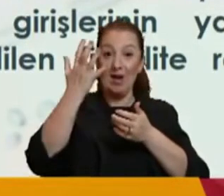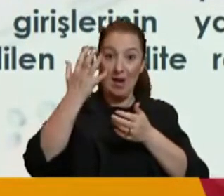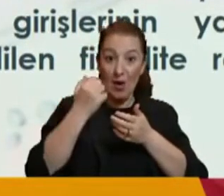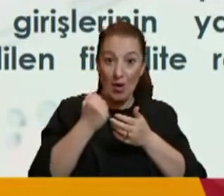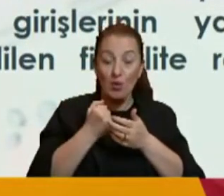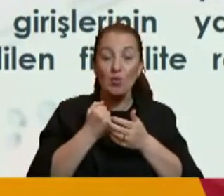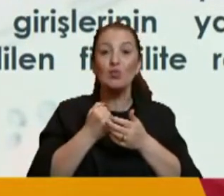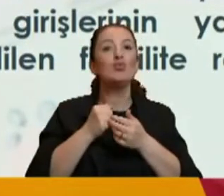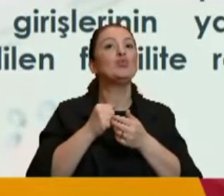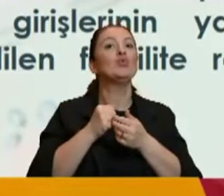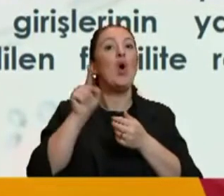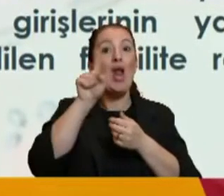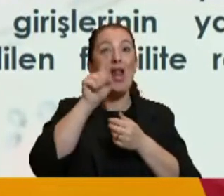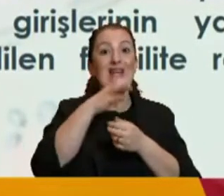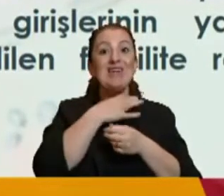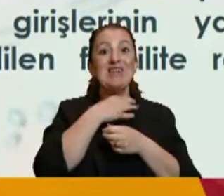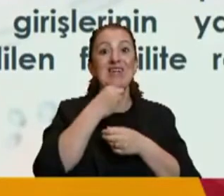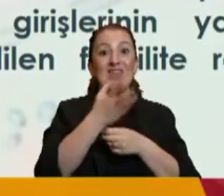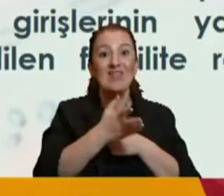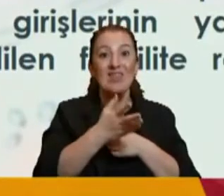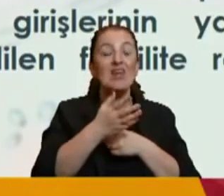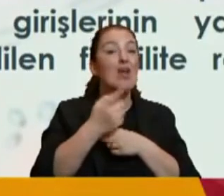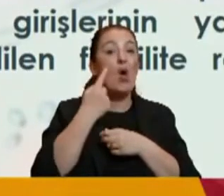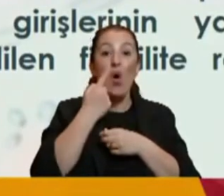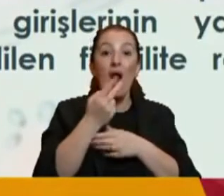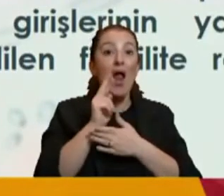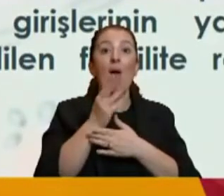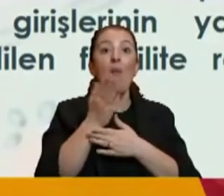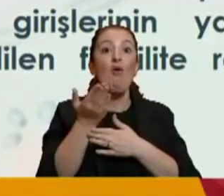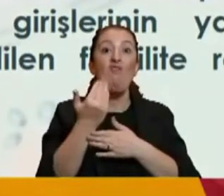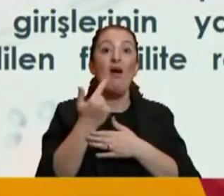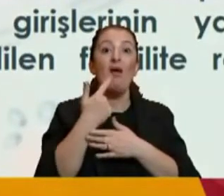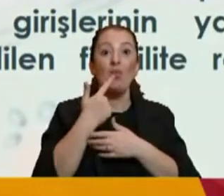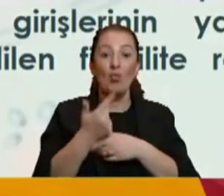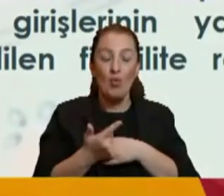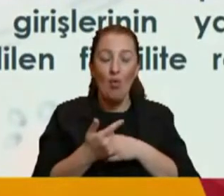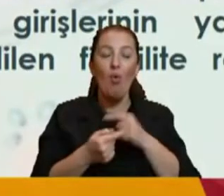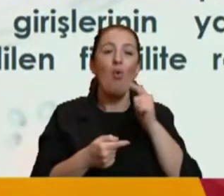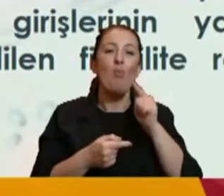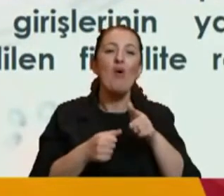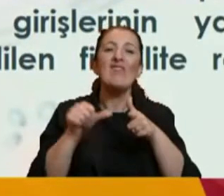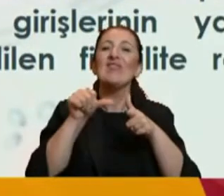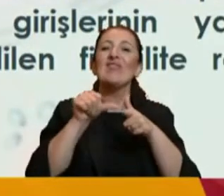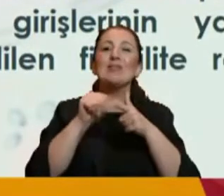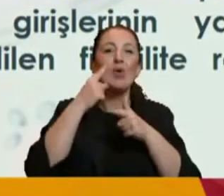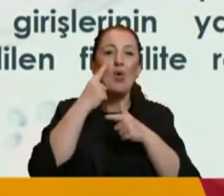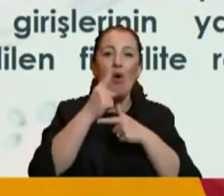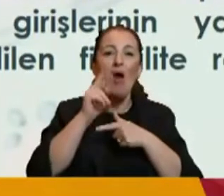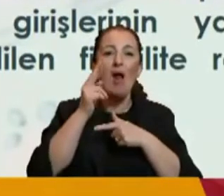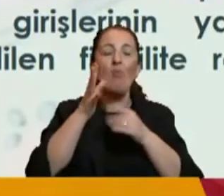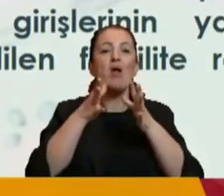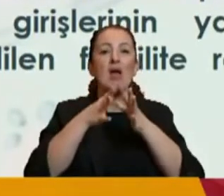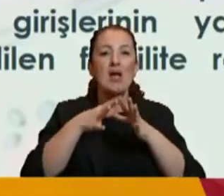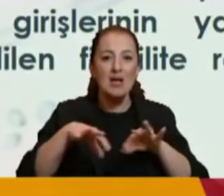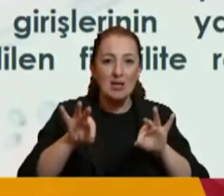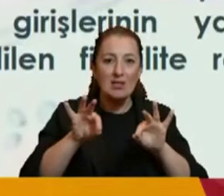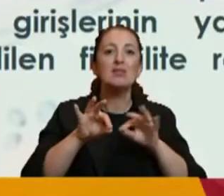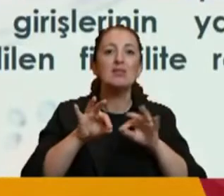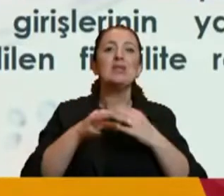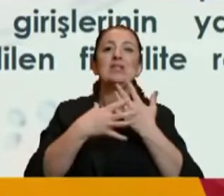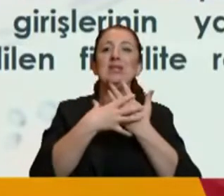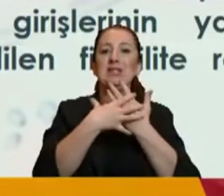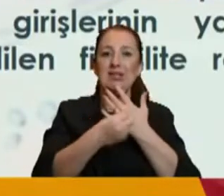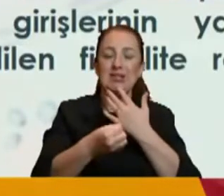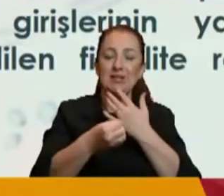onlar izni verirken fizibilite raporlarını istiyorlar Bu fizibilite raporlarının hazırlanıp Kaya sisteme giriş